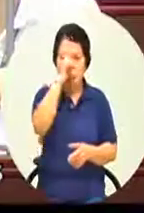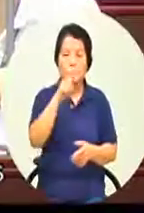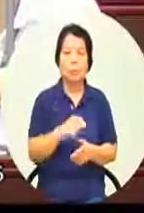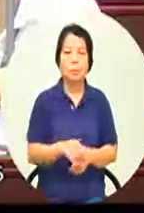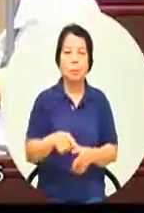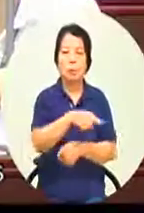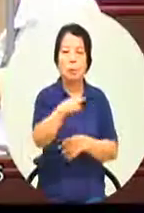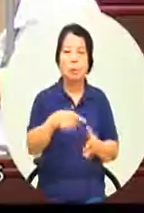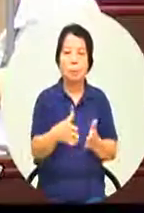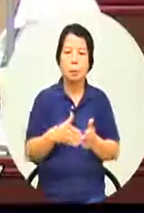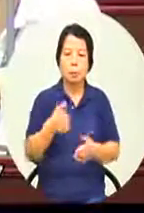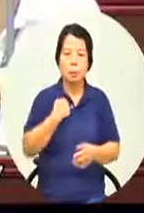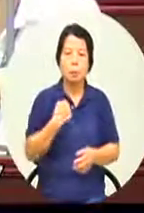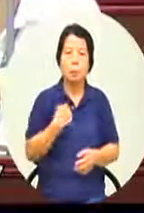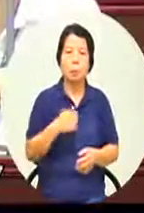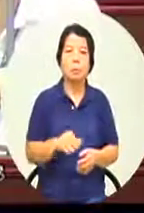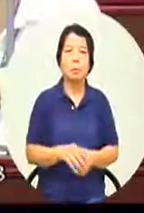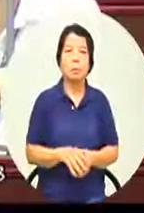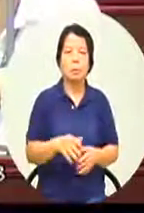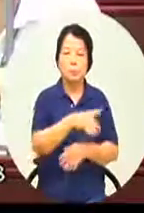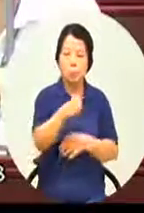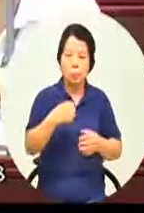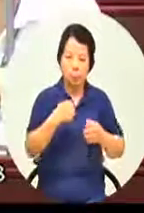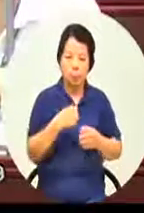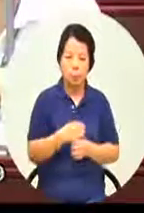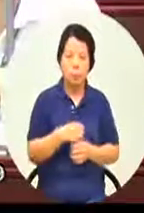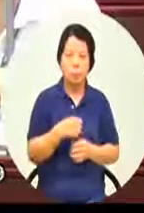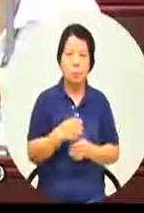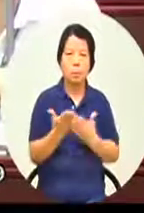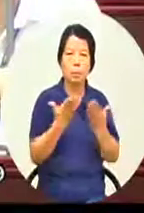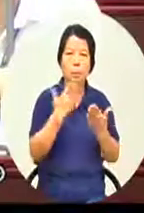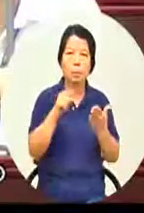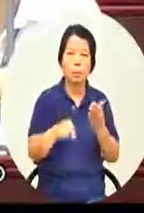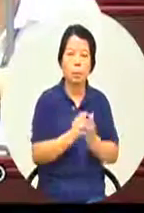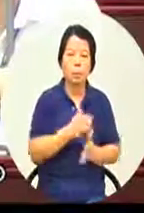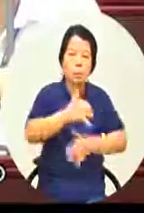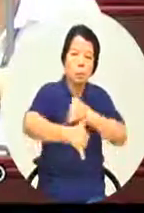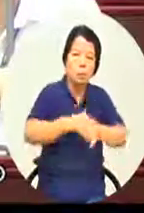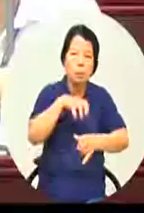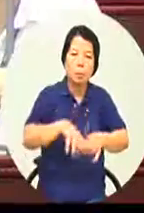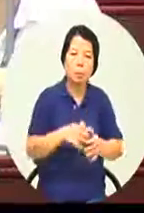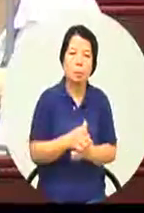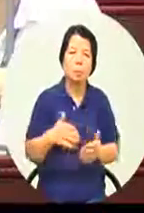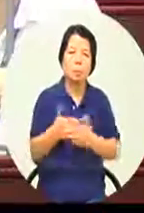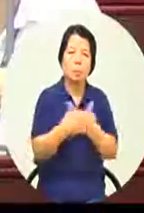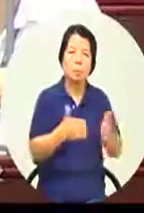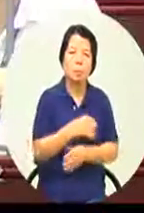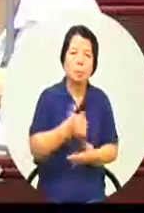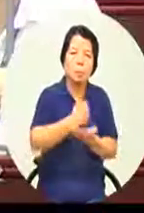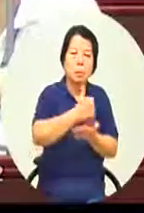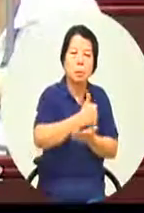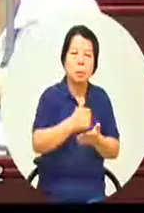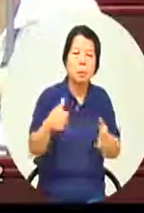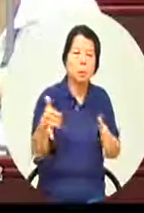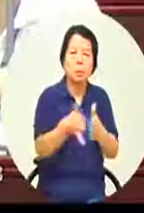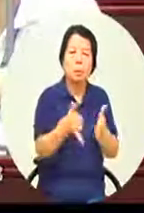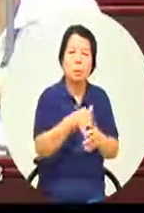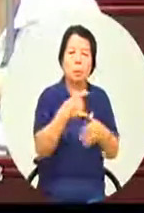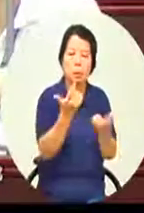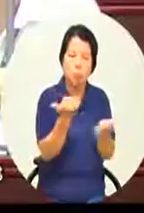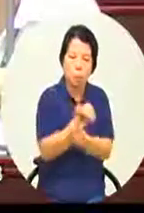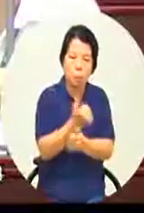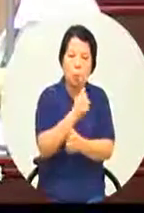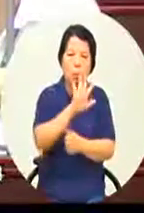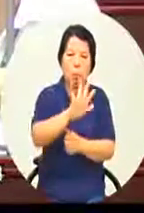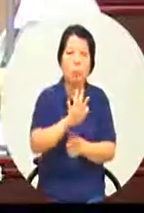能够共同认知，也能够共同了解，其实在我们的生活当中的一些交通运输的方式其实是有替代